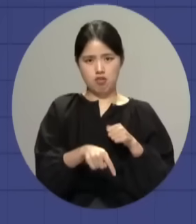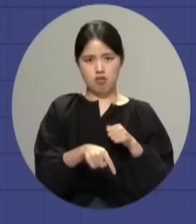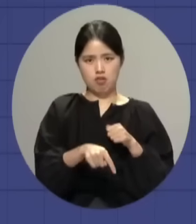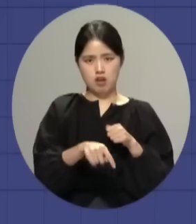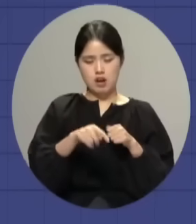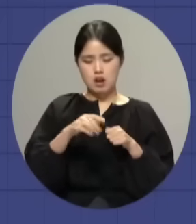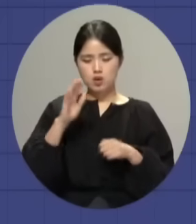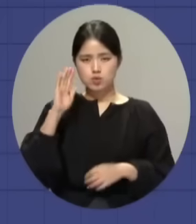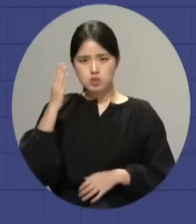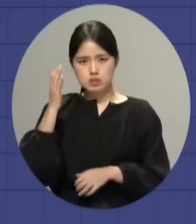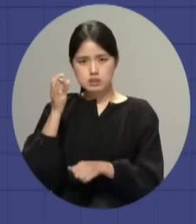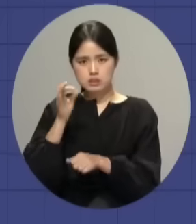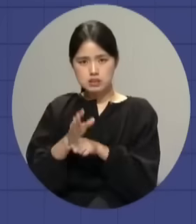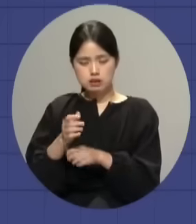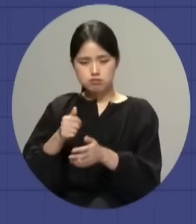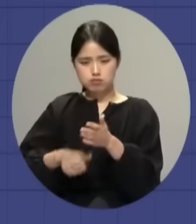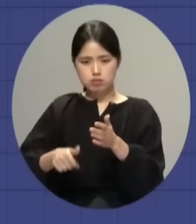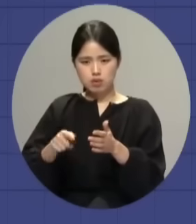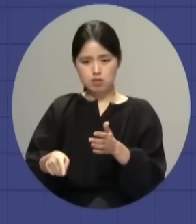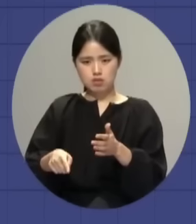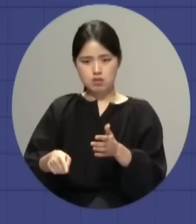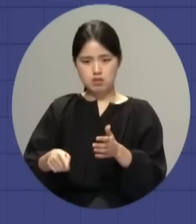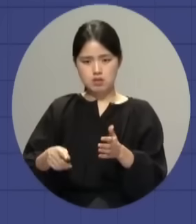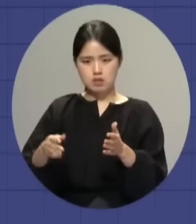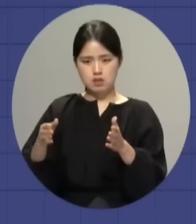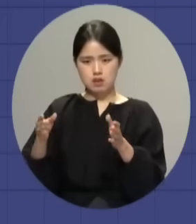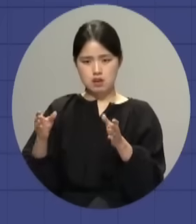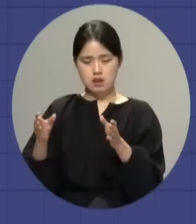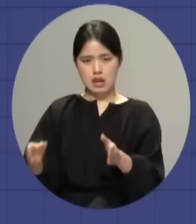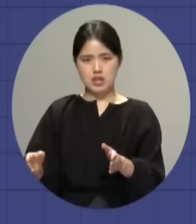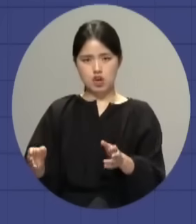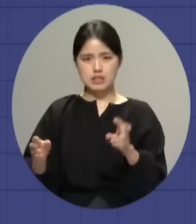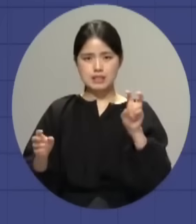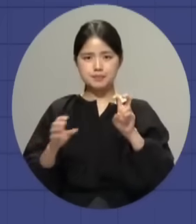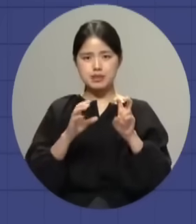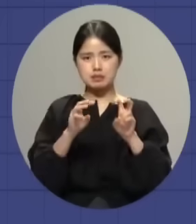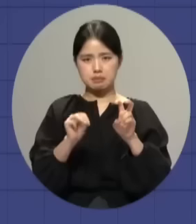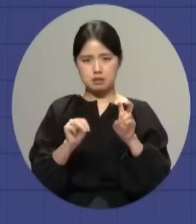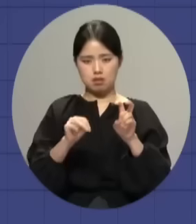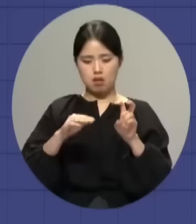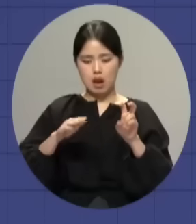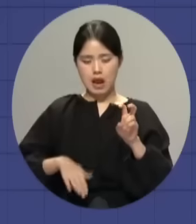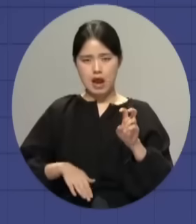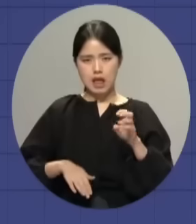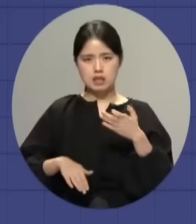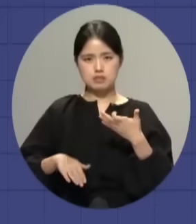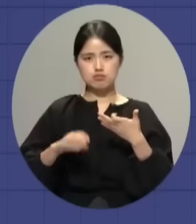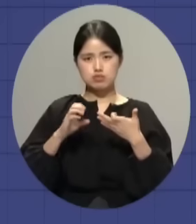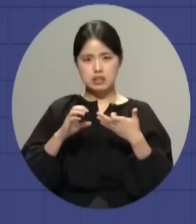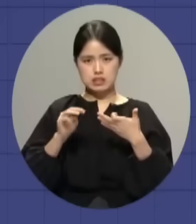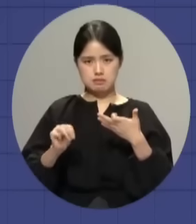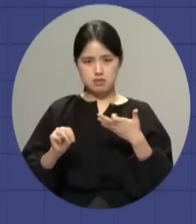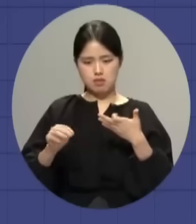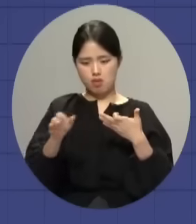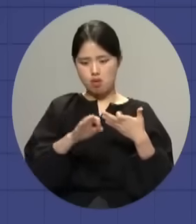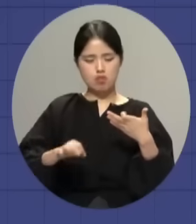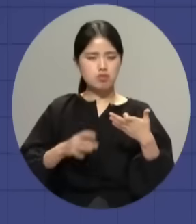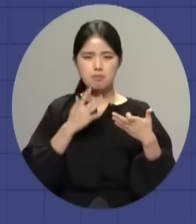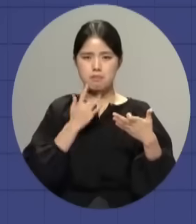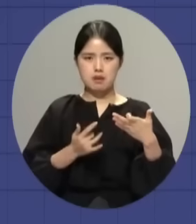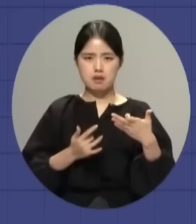하지만 최근 구매한 제품의 경우 양옆 각 20cm, 아래 19cm에 열선이 깔리지 않은